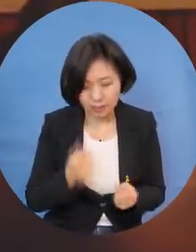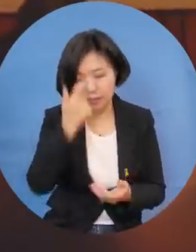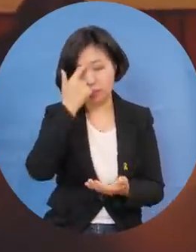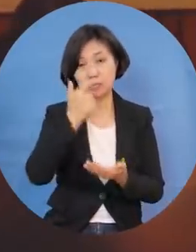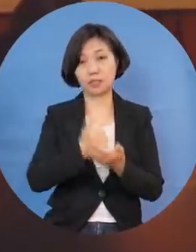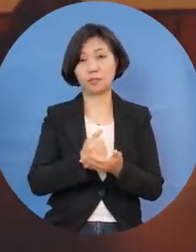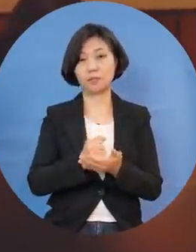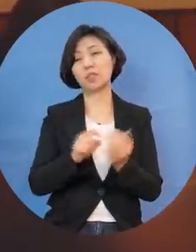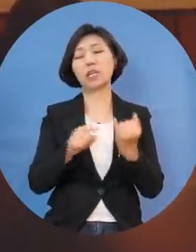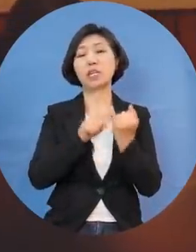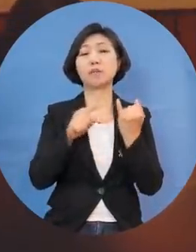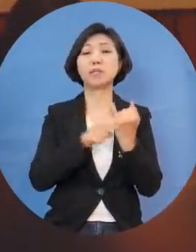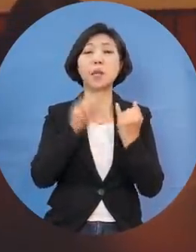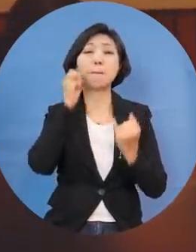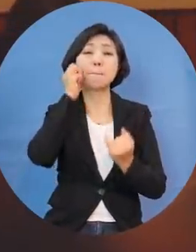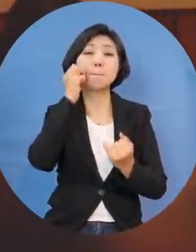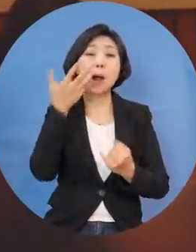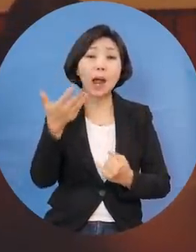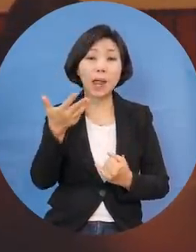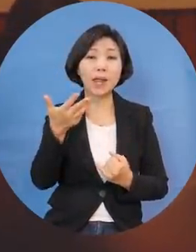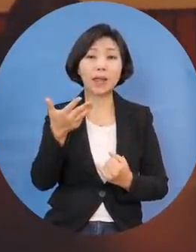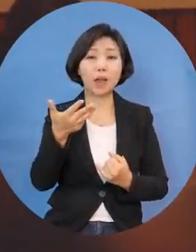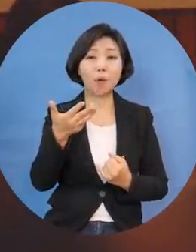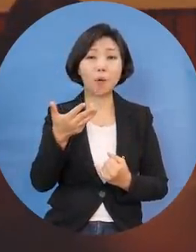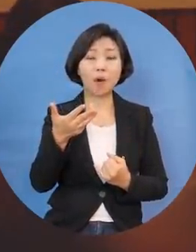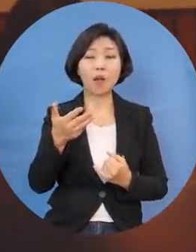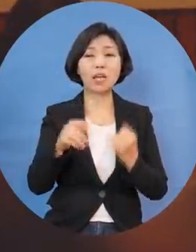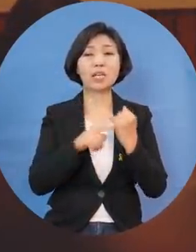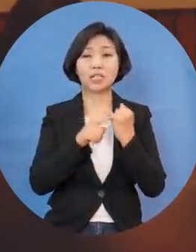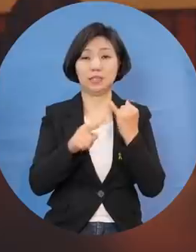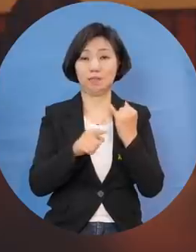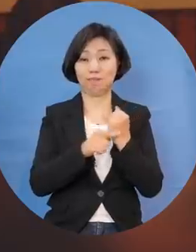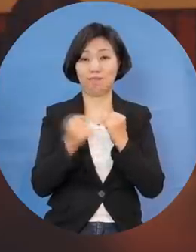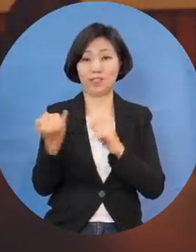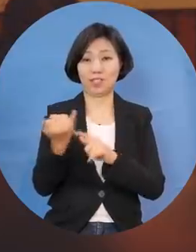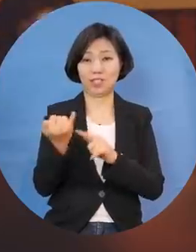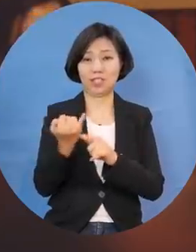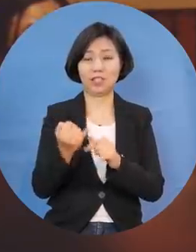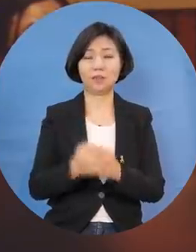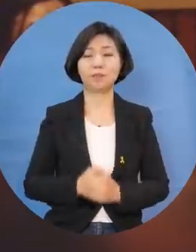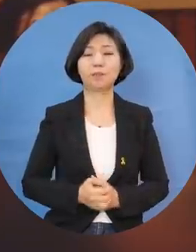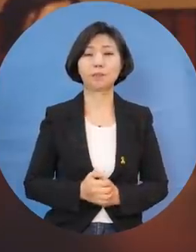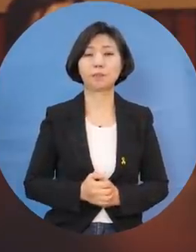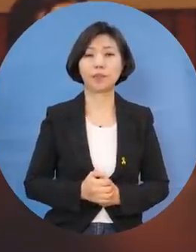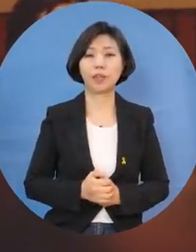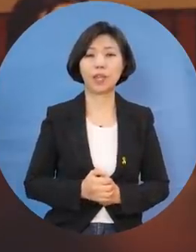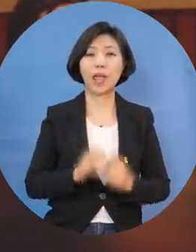안녕하세요, 스님. 저는 임신 8개월에 접어든 예비맘입니다.